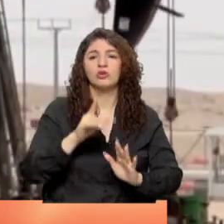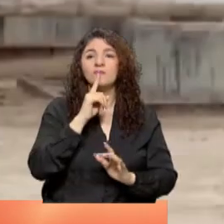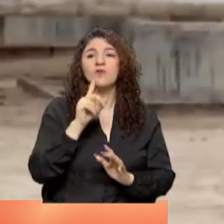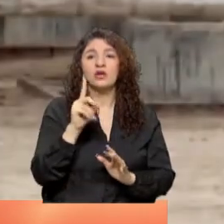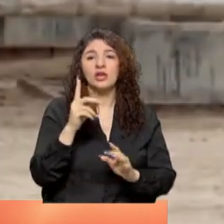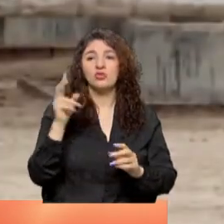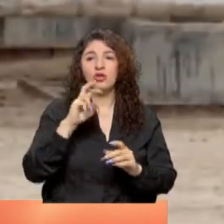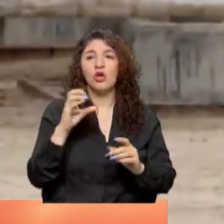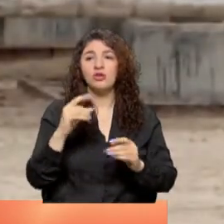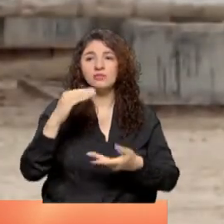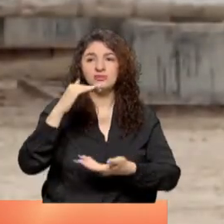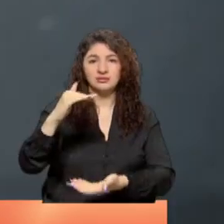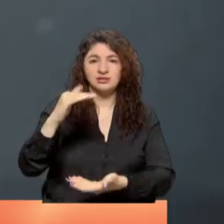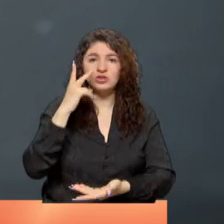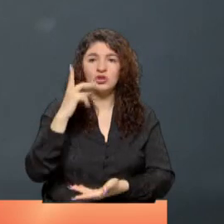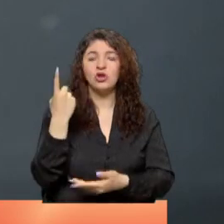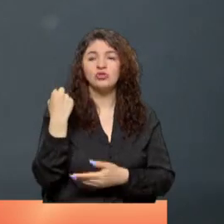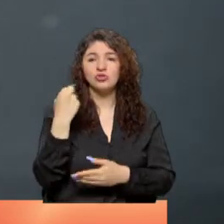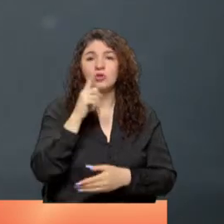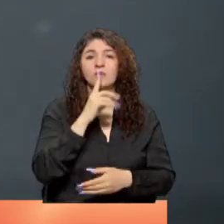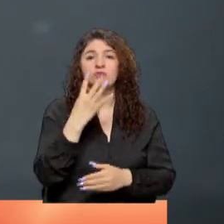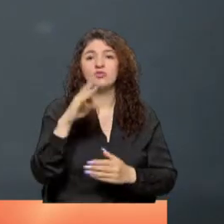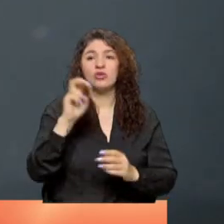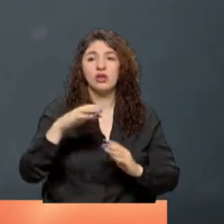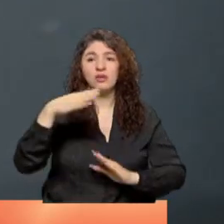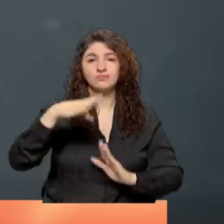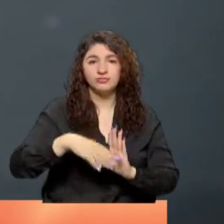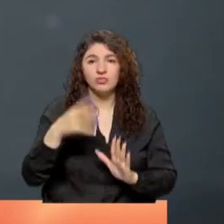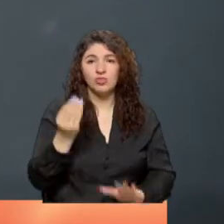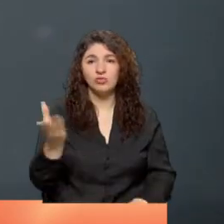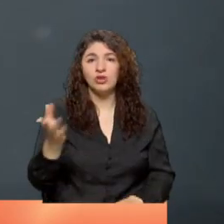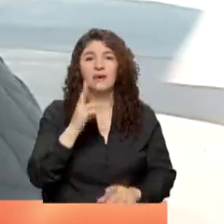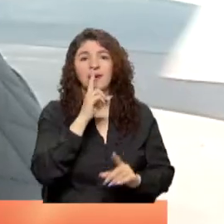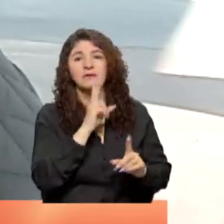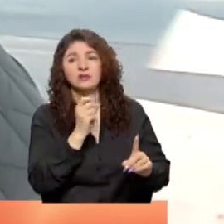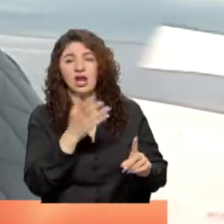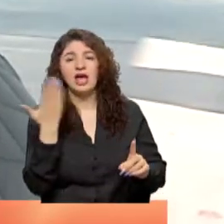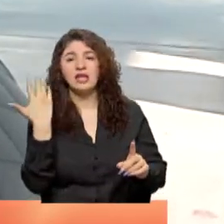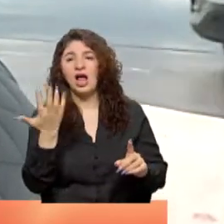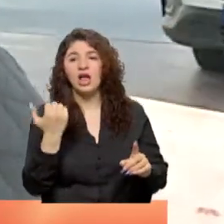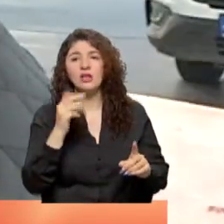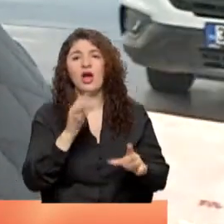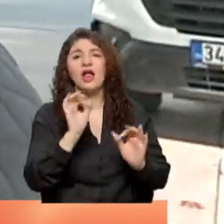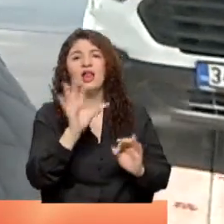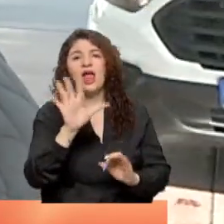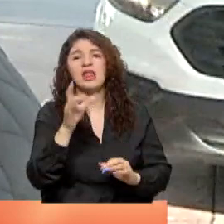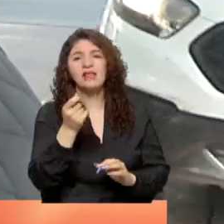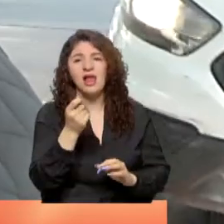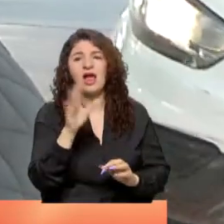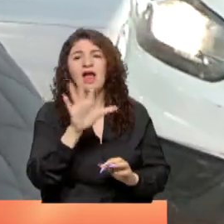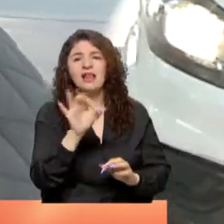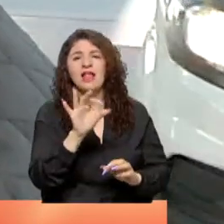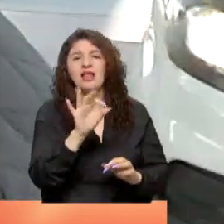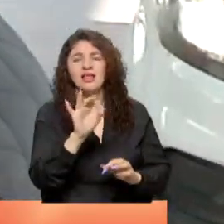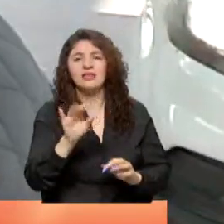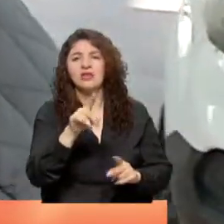112 Dolar olan petrolün varil fiyatı Dün 104 dolara kadar geriledi ki söyle Eskiden aldığımız o klasik 50 TL 50